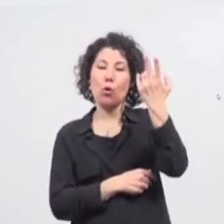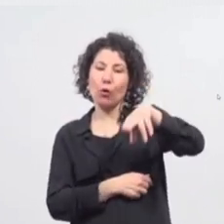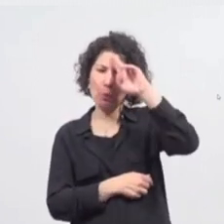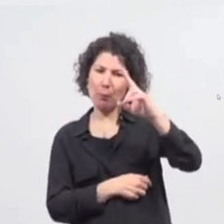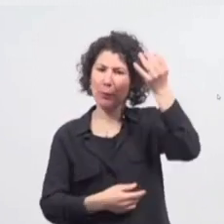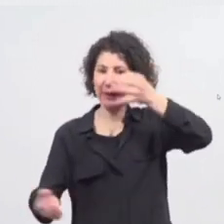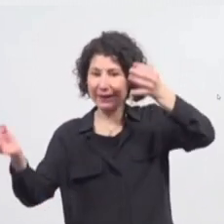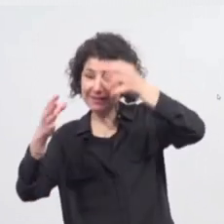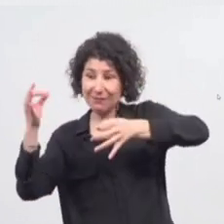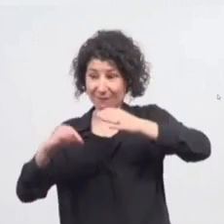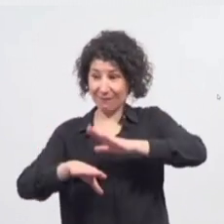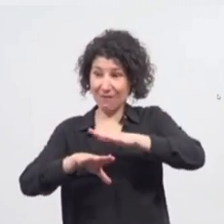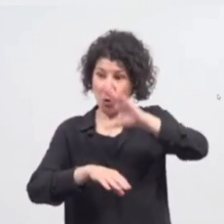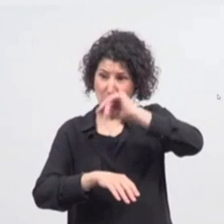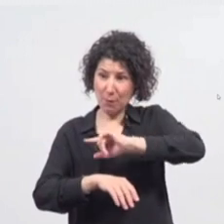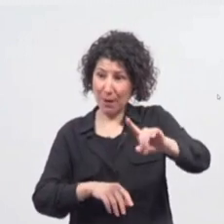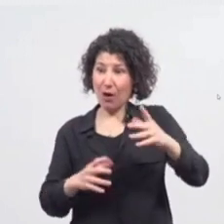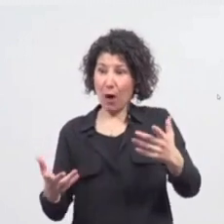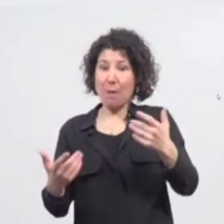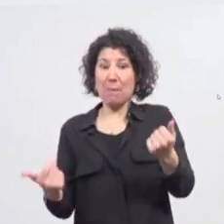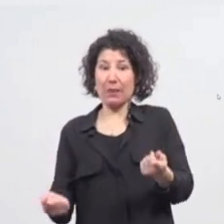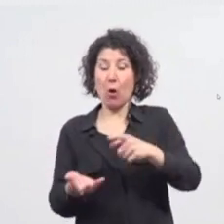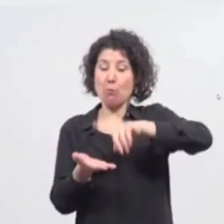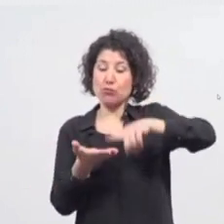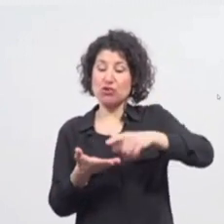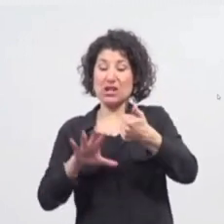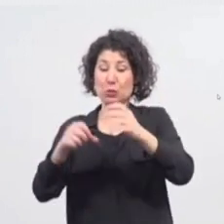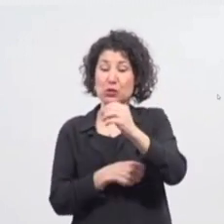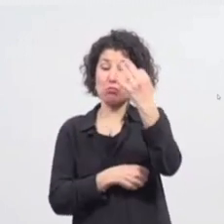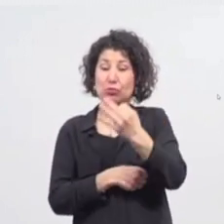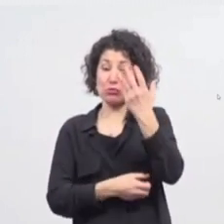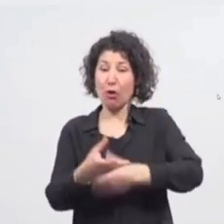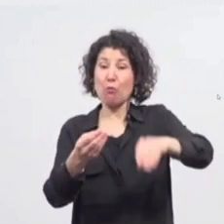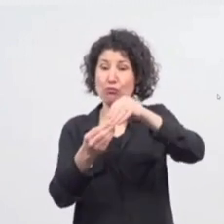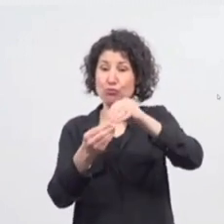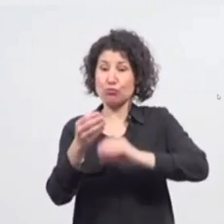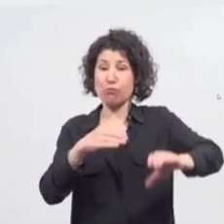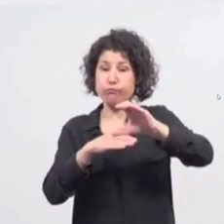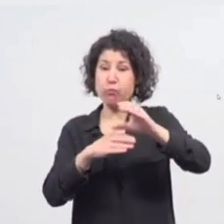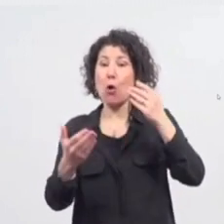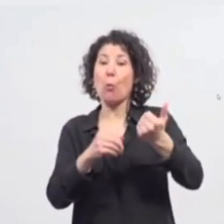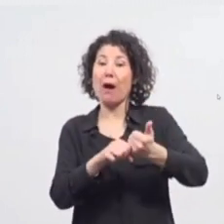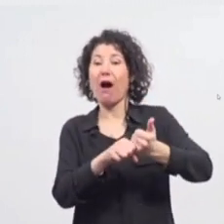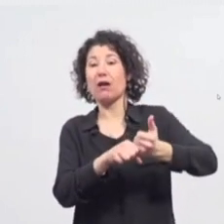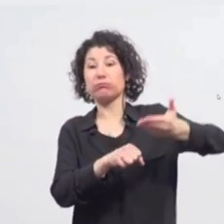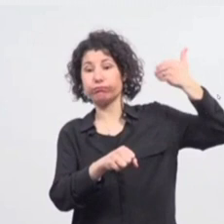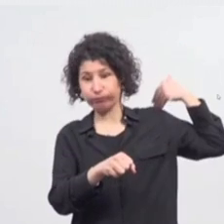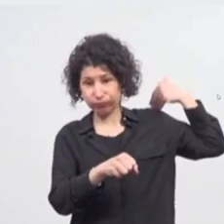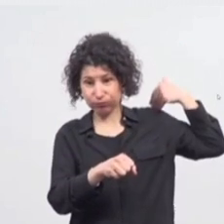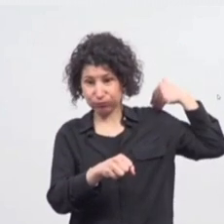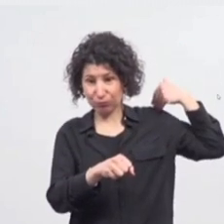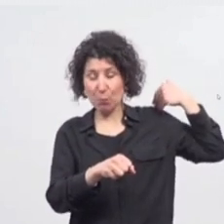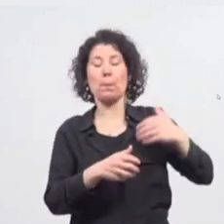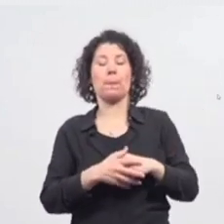a maintenant 60% d'augmentation du budget par rapport à la période précédente. Deuxième chose, et ça c'est un